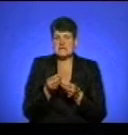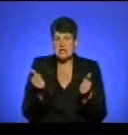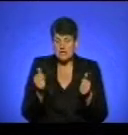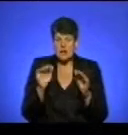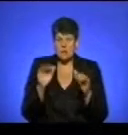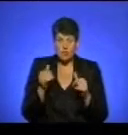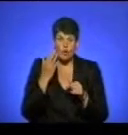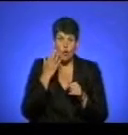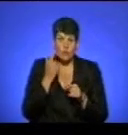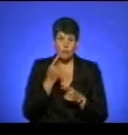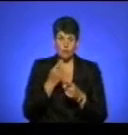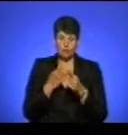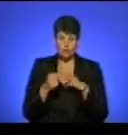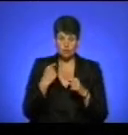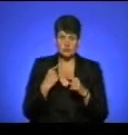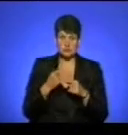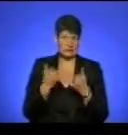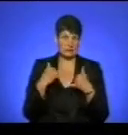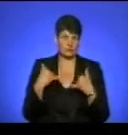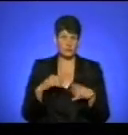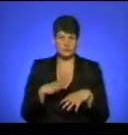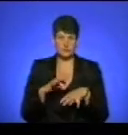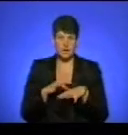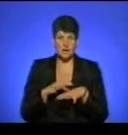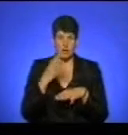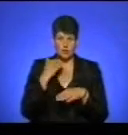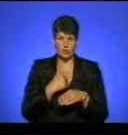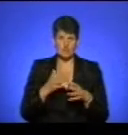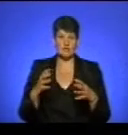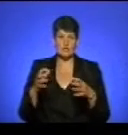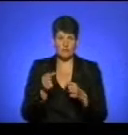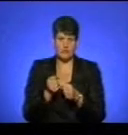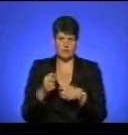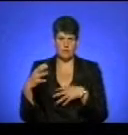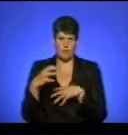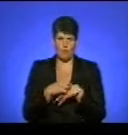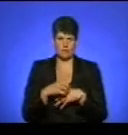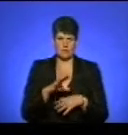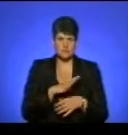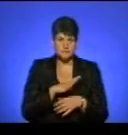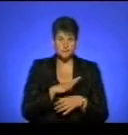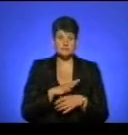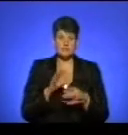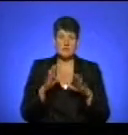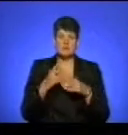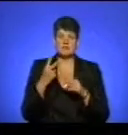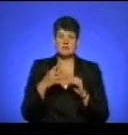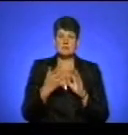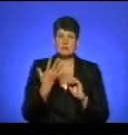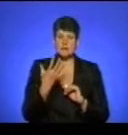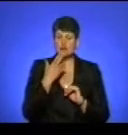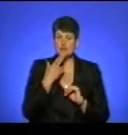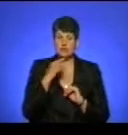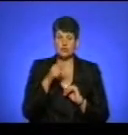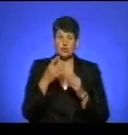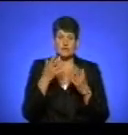агресивно. Коли чоловік намагався зловити кота, той кинувся на нього і покусав. Сталося це 25 червня. У той же день